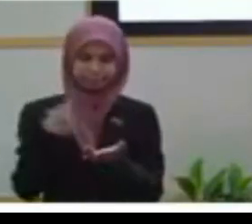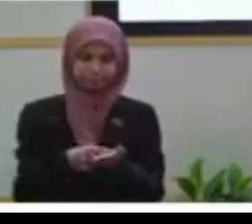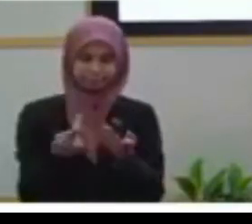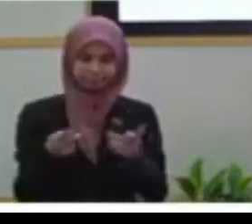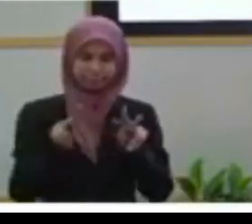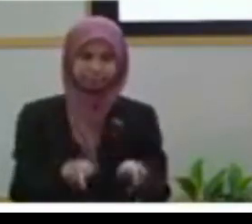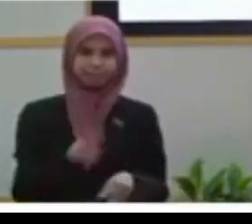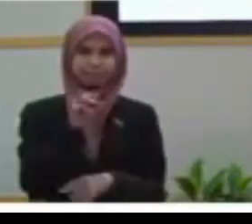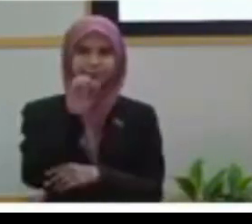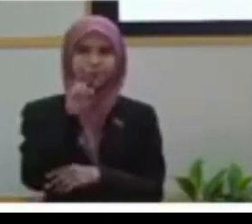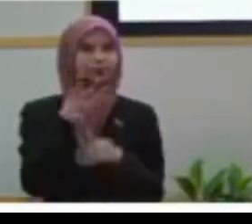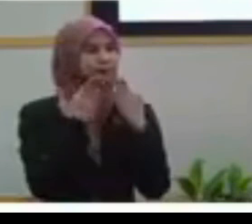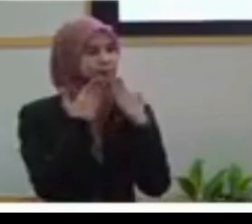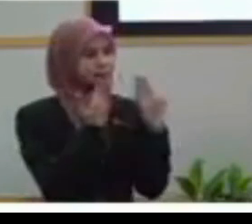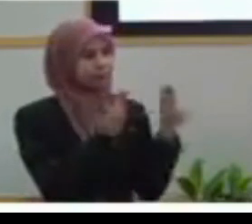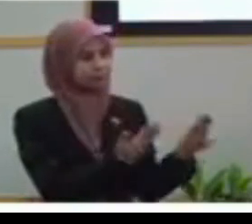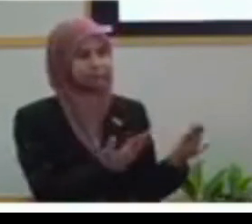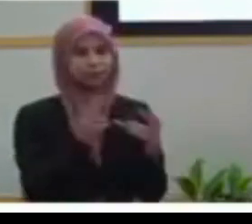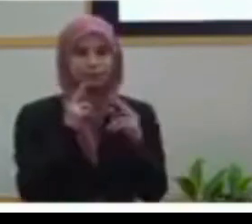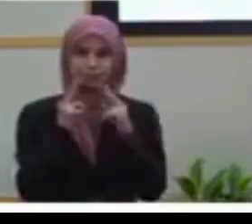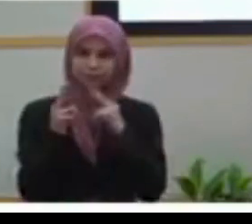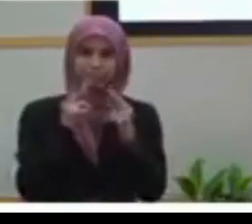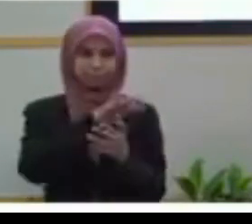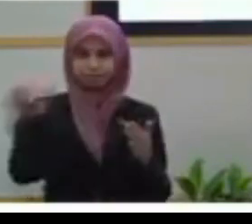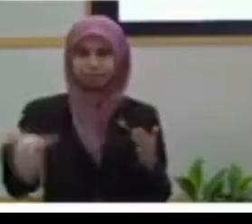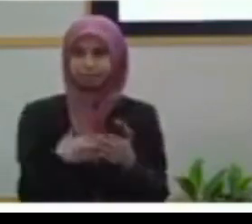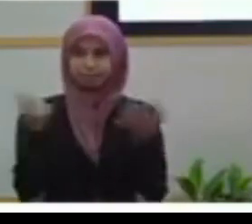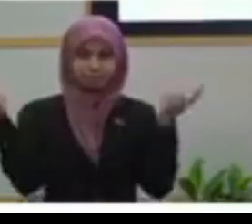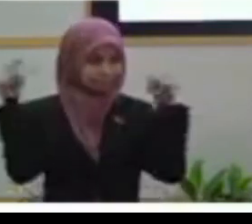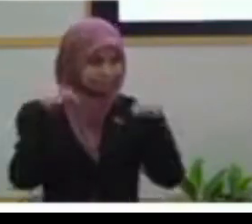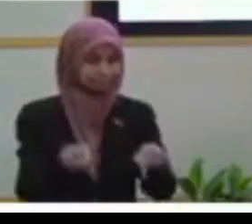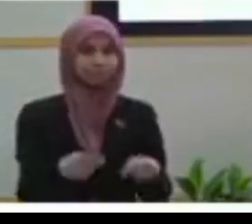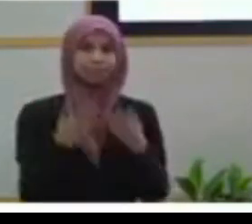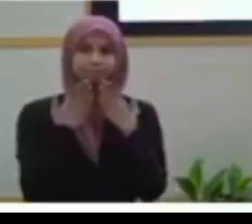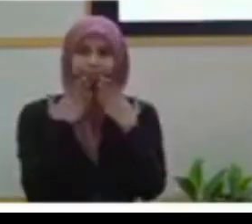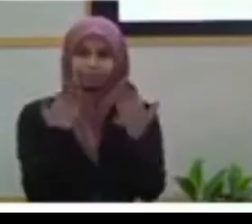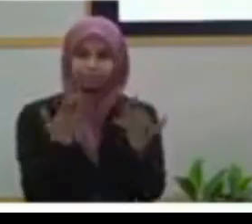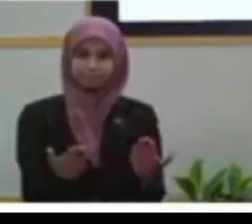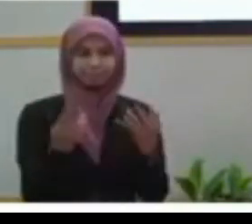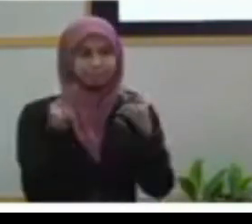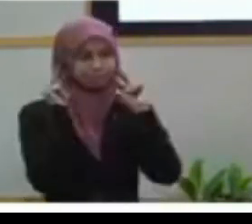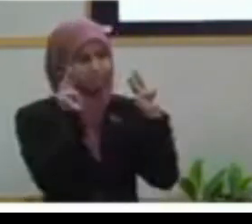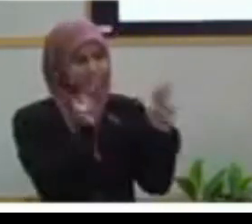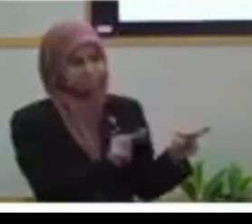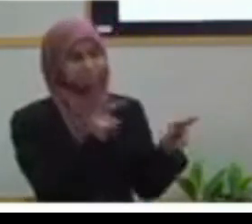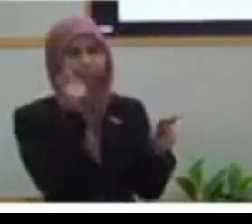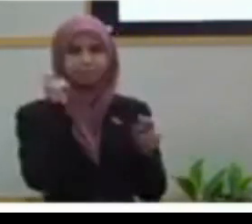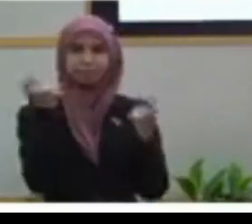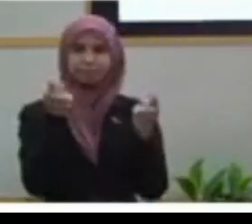petang ini. Terima kasih juga diucapkan kepada hadirin sekalian yang turut serta menyaksikan